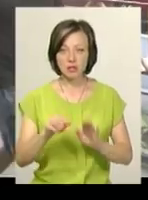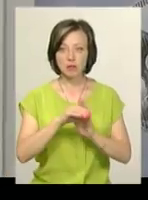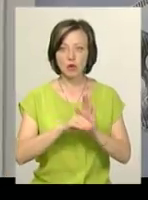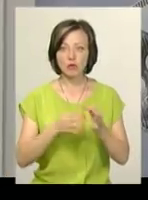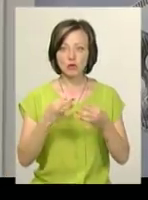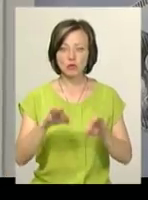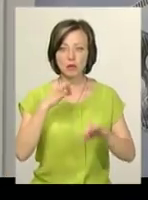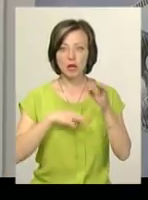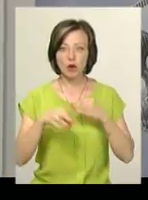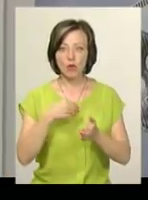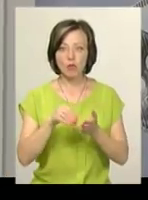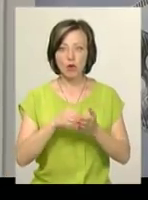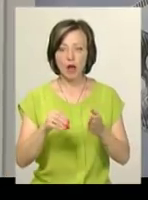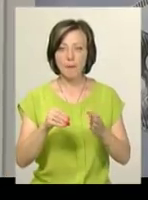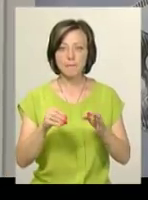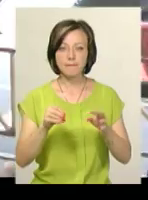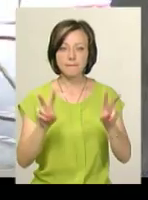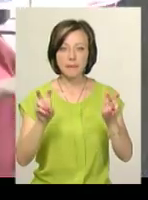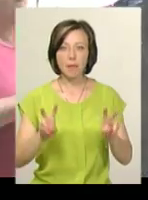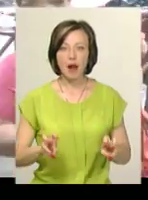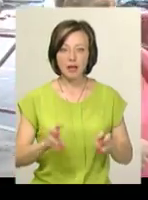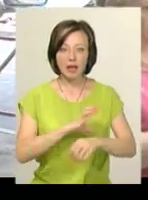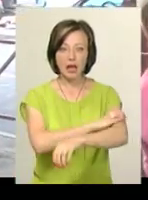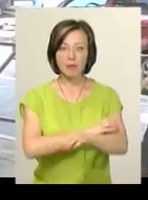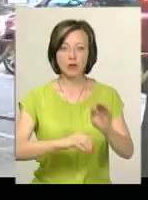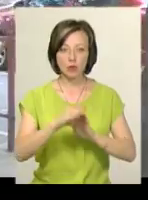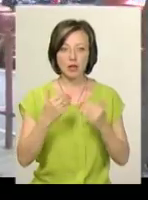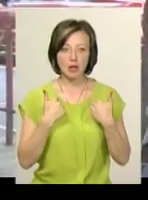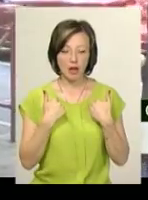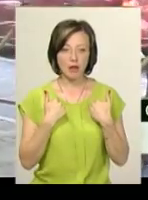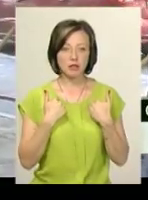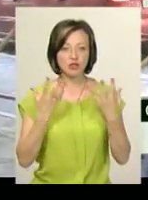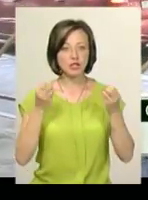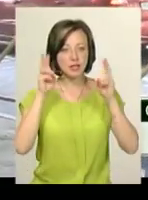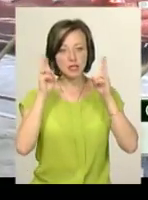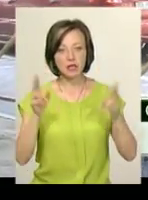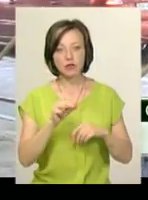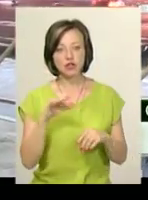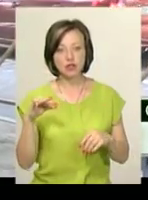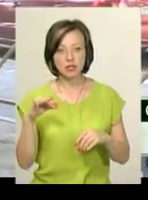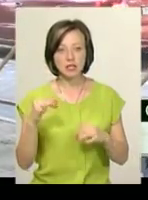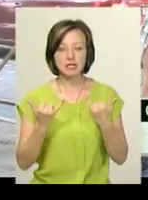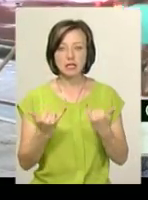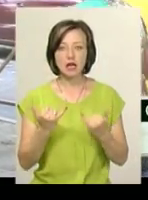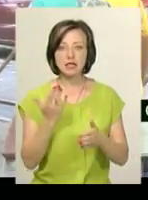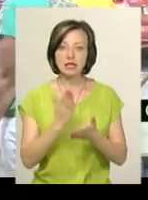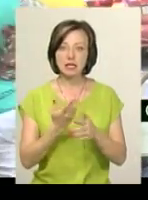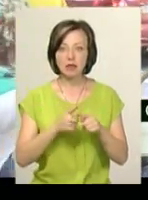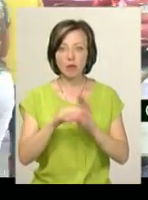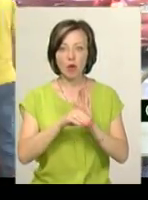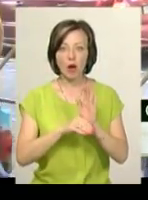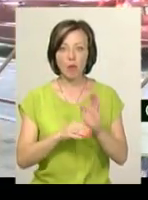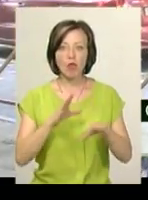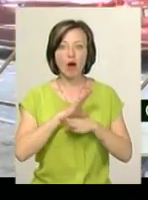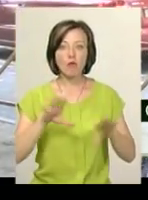програмою «Доступні ліки» купує препарати від гіпертонії. Гіпертонік є, да? То я ще не знаю, чи зараз вона є, ця програма, бо її